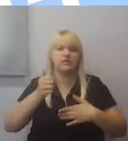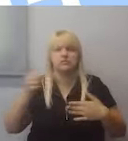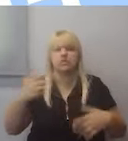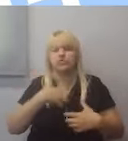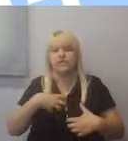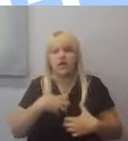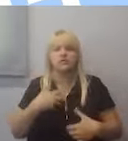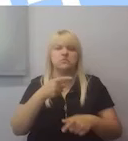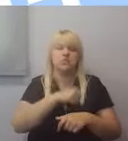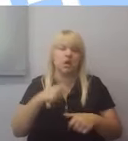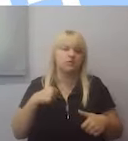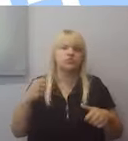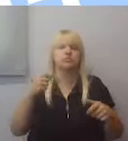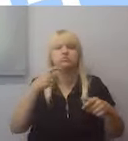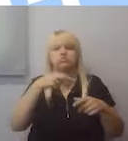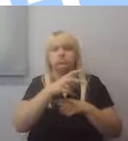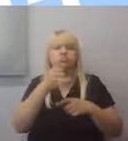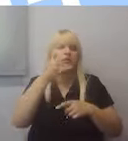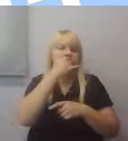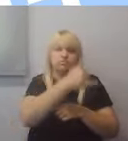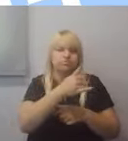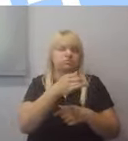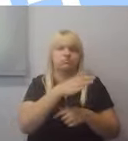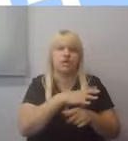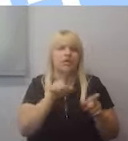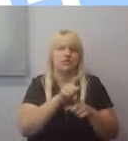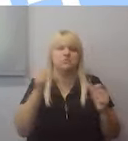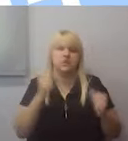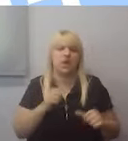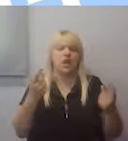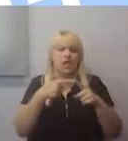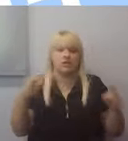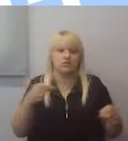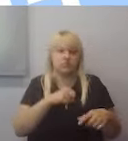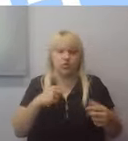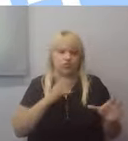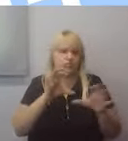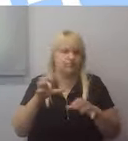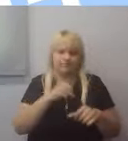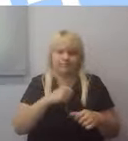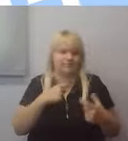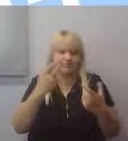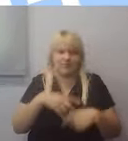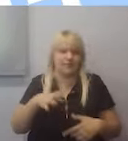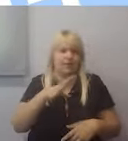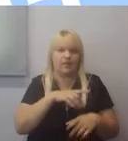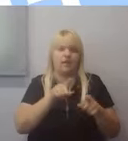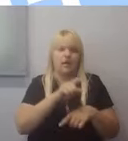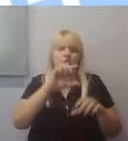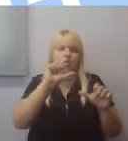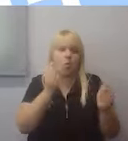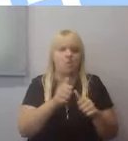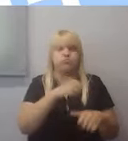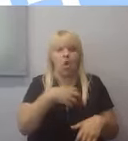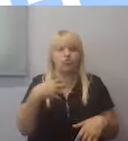pats jau miera laikos īsti nespēj vairs par sevi parūpēties ja tur tā loma pašvaldībai ar piesaistti